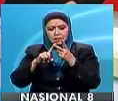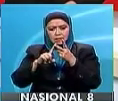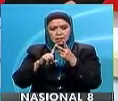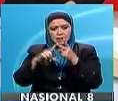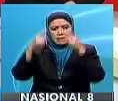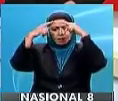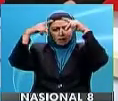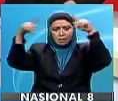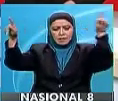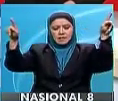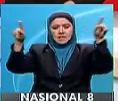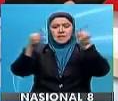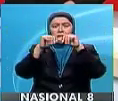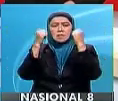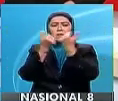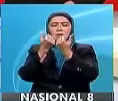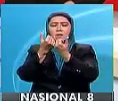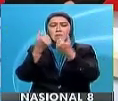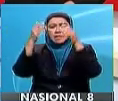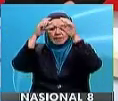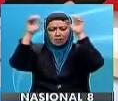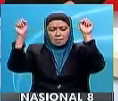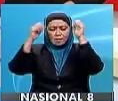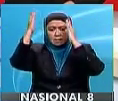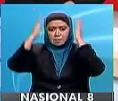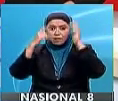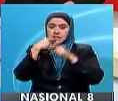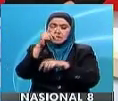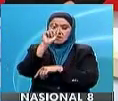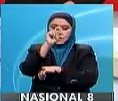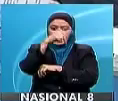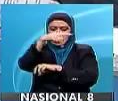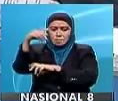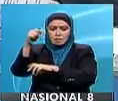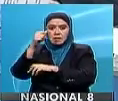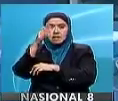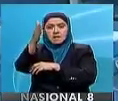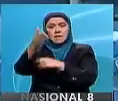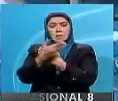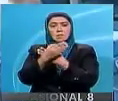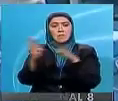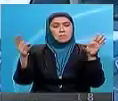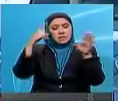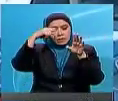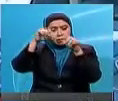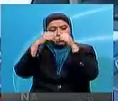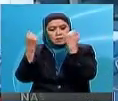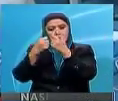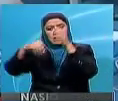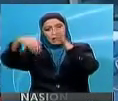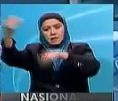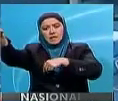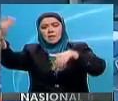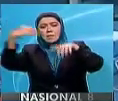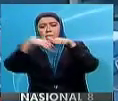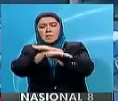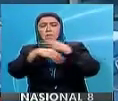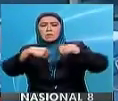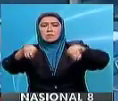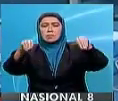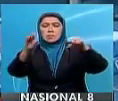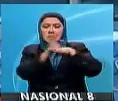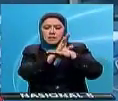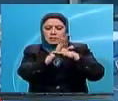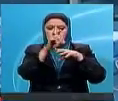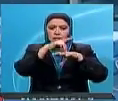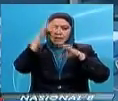Syamsuddin Bardan berkata, TPPA akan memberi kebebasan kepada syarikat luar untuk memasuki pasaran Malaysia. Justru, syarikat tempatan